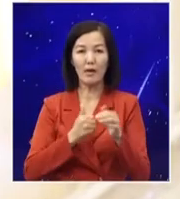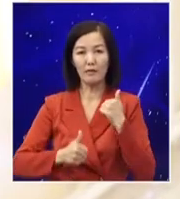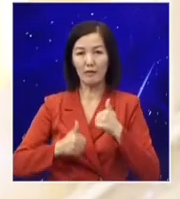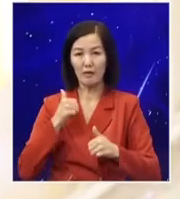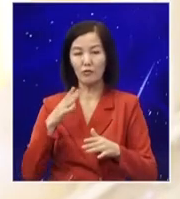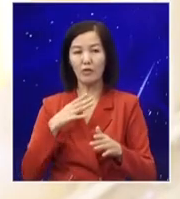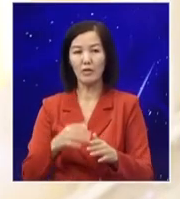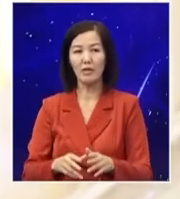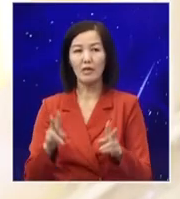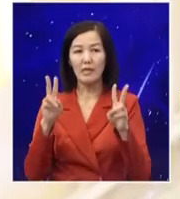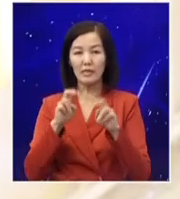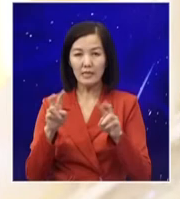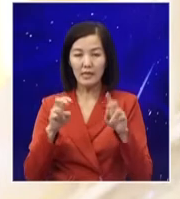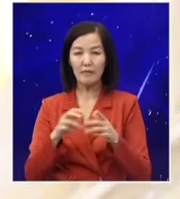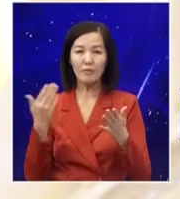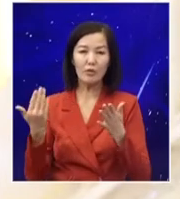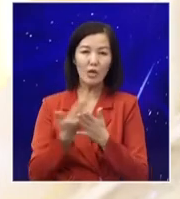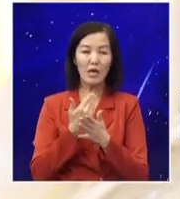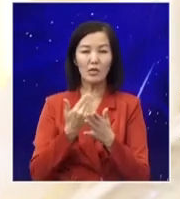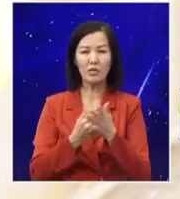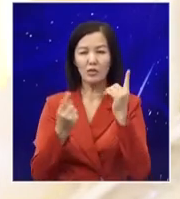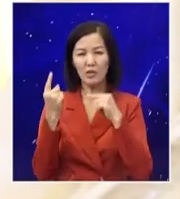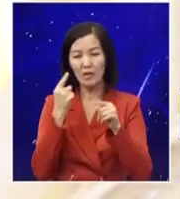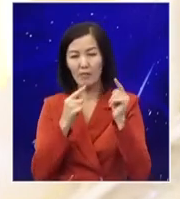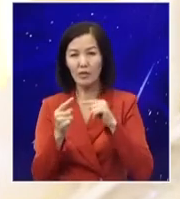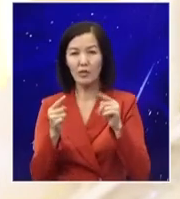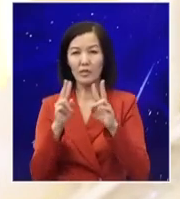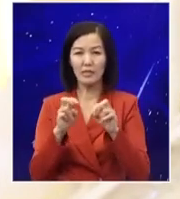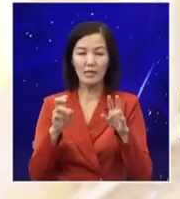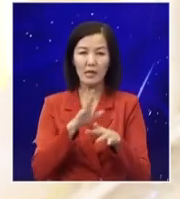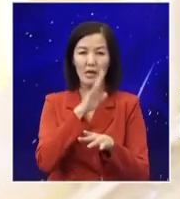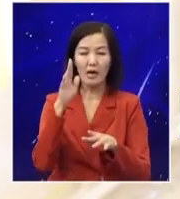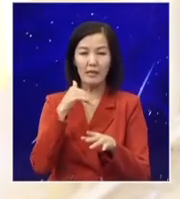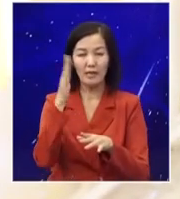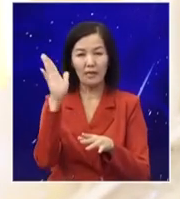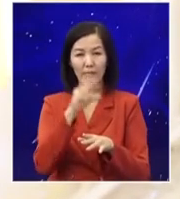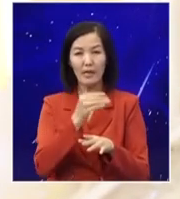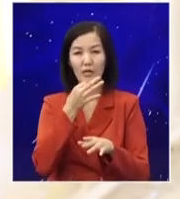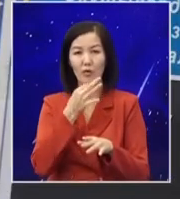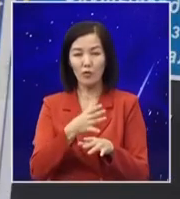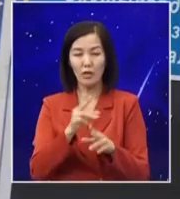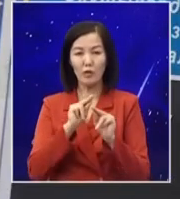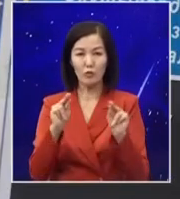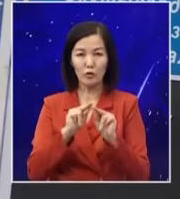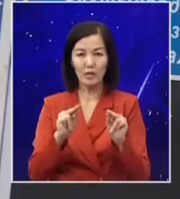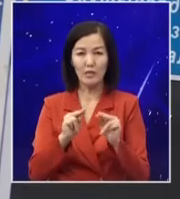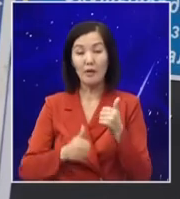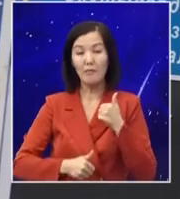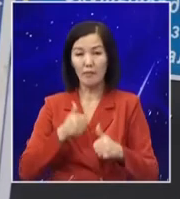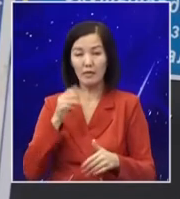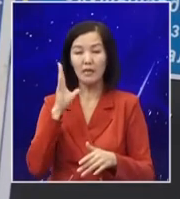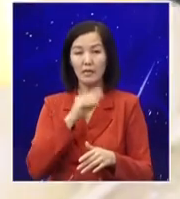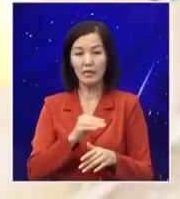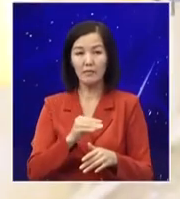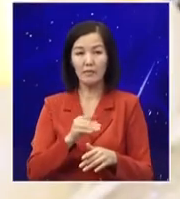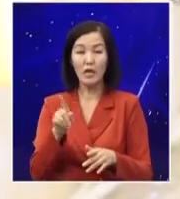Ізденімпаздығы мен жаңашылдығы мен оқушылардың да ата-аналардың да жүрегіне жол тауып ұстаз. Мақтан етеміз.